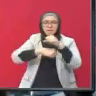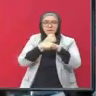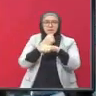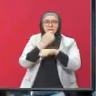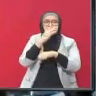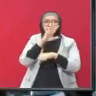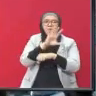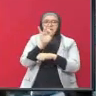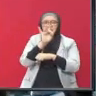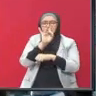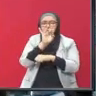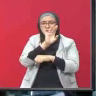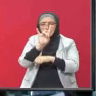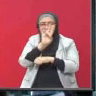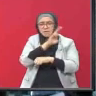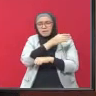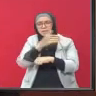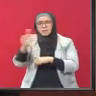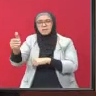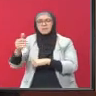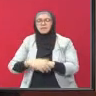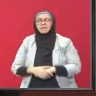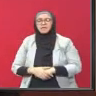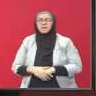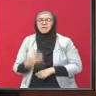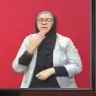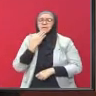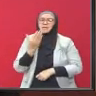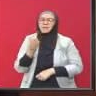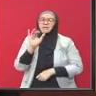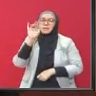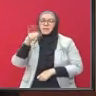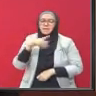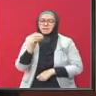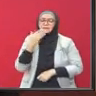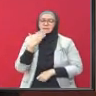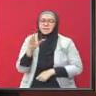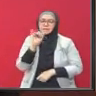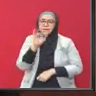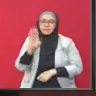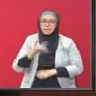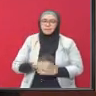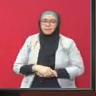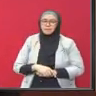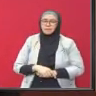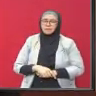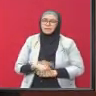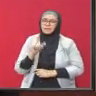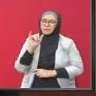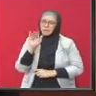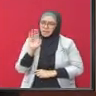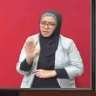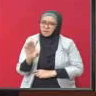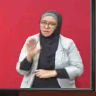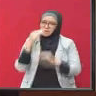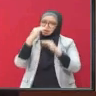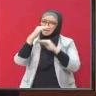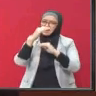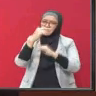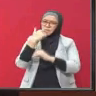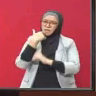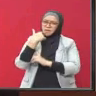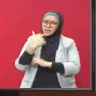srikaya banget acetone kasih ya mau main seratnya yang mau Mat tempuh yang lama bukanlah menjadi syarat wajib